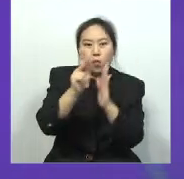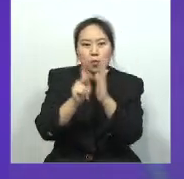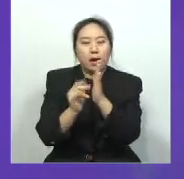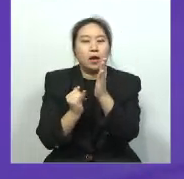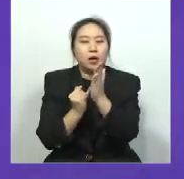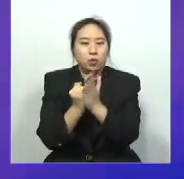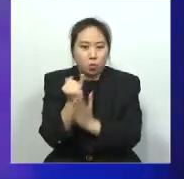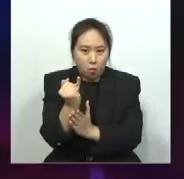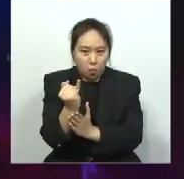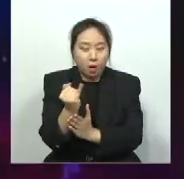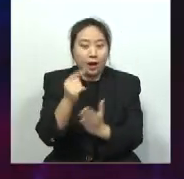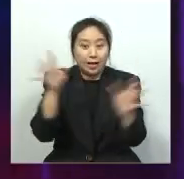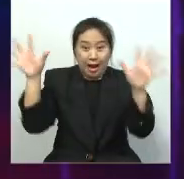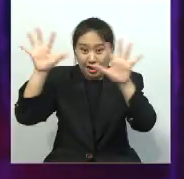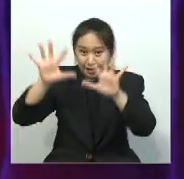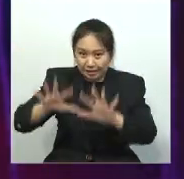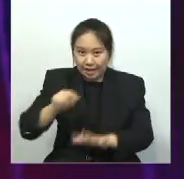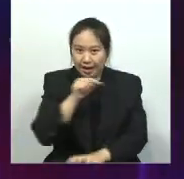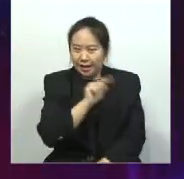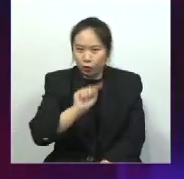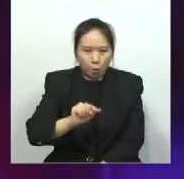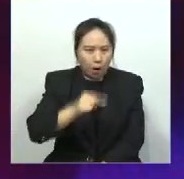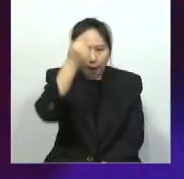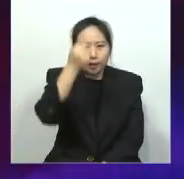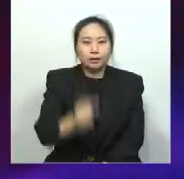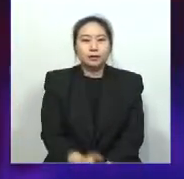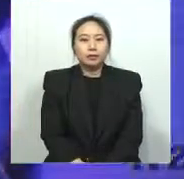ฎหมายต้นแรกในอาเซียนเลยครับ